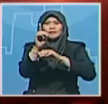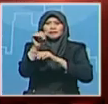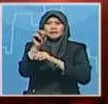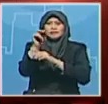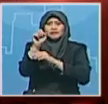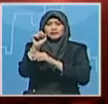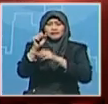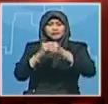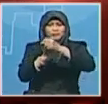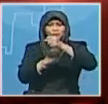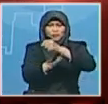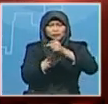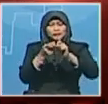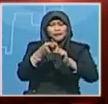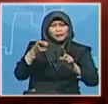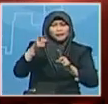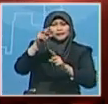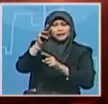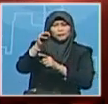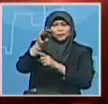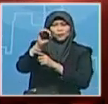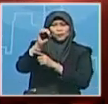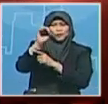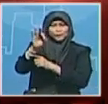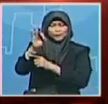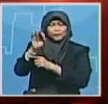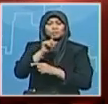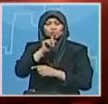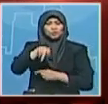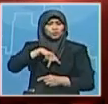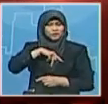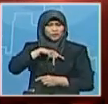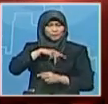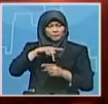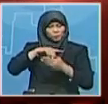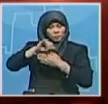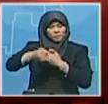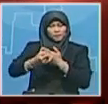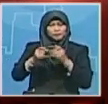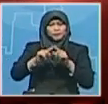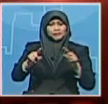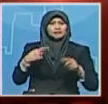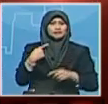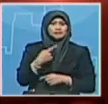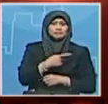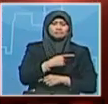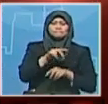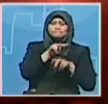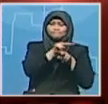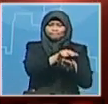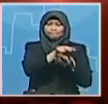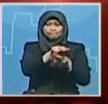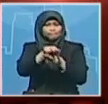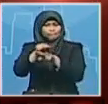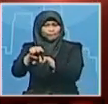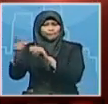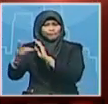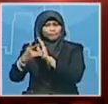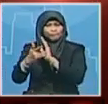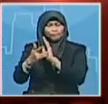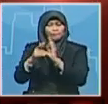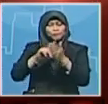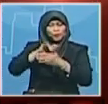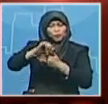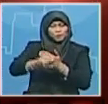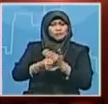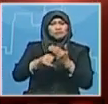oleh MOF. Kita walaupun merupakan pemilik projek, kita hanya merupakan pemantau dari segi teknikal, memastikan projek